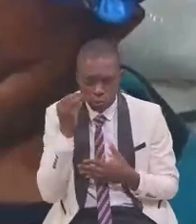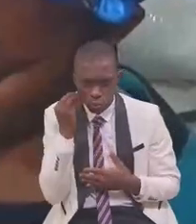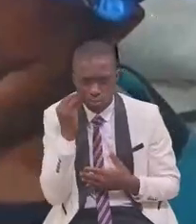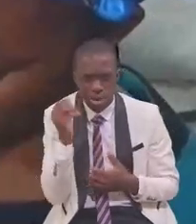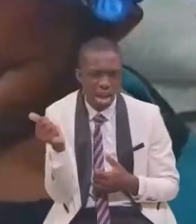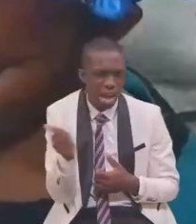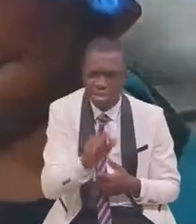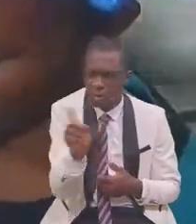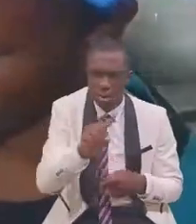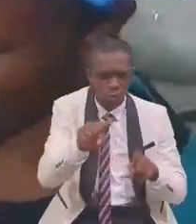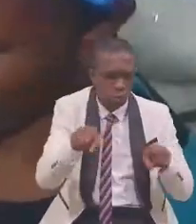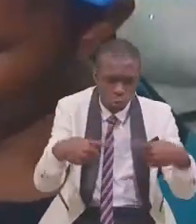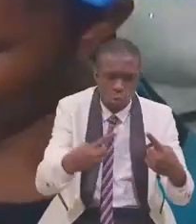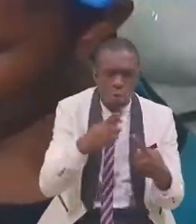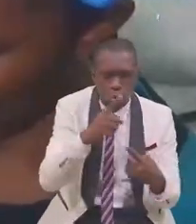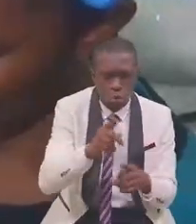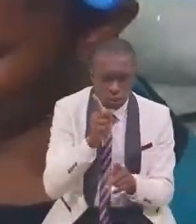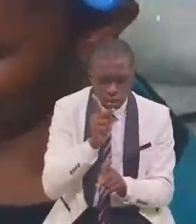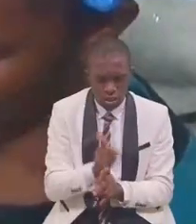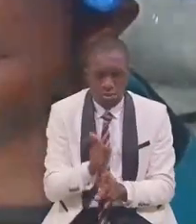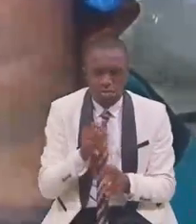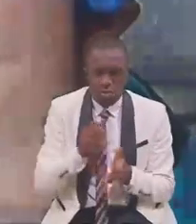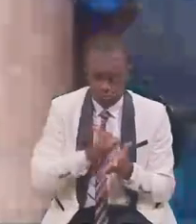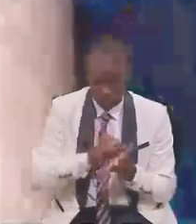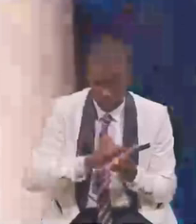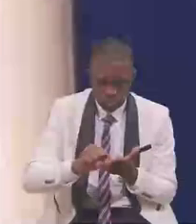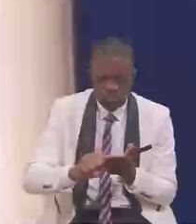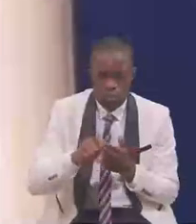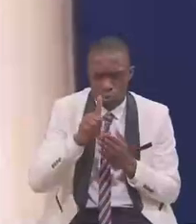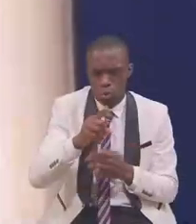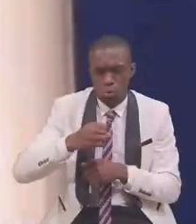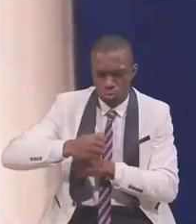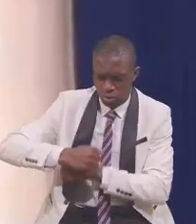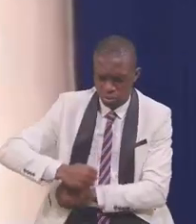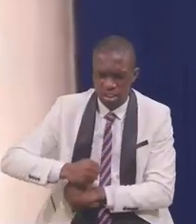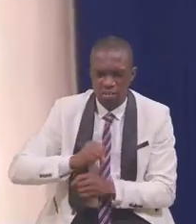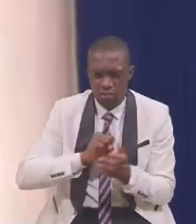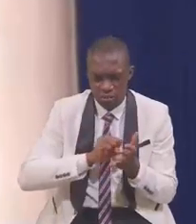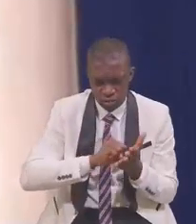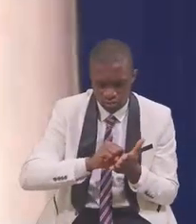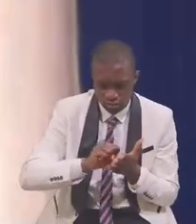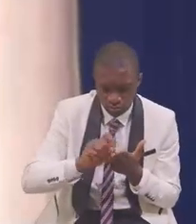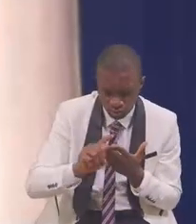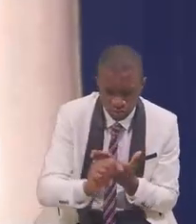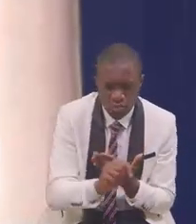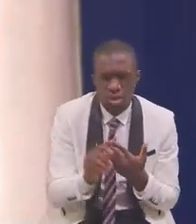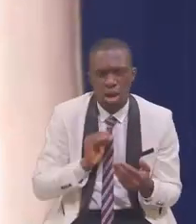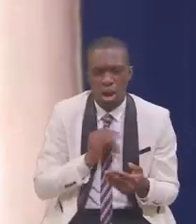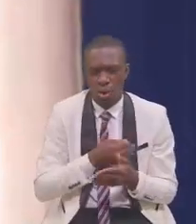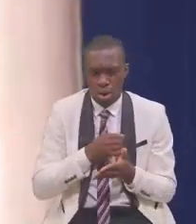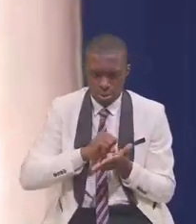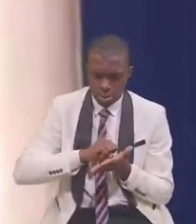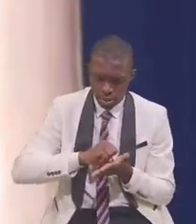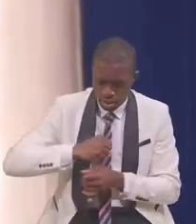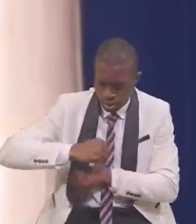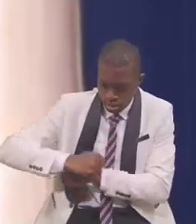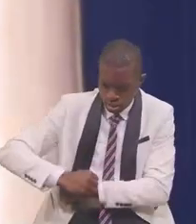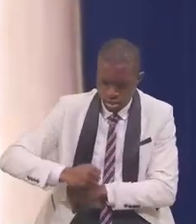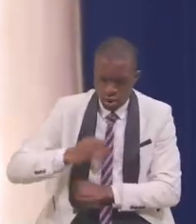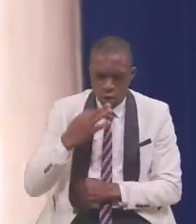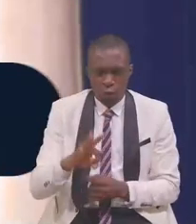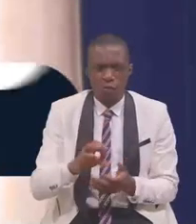la sanctification au nom de Jésus-Christ. Notre préservation dans la sanctification. Nous allons à